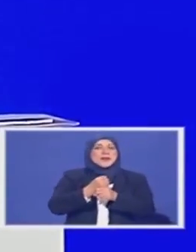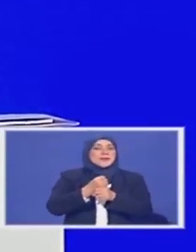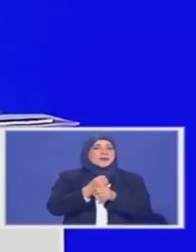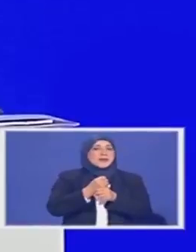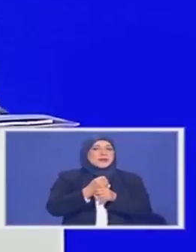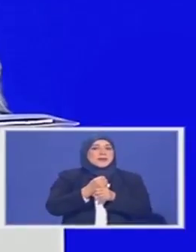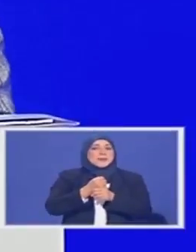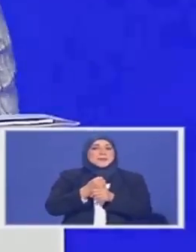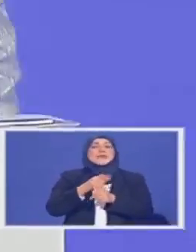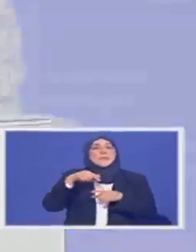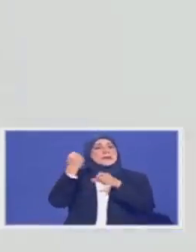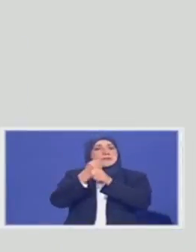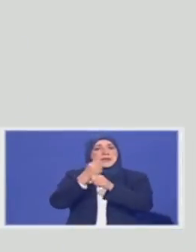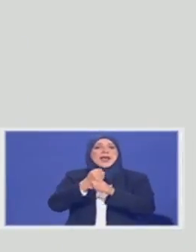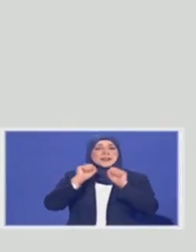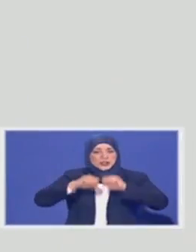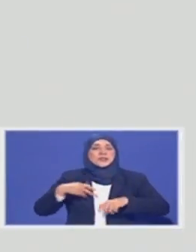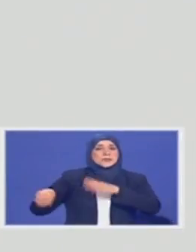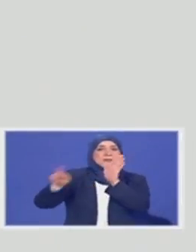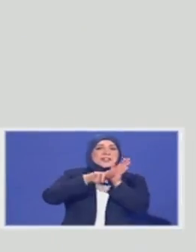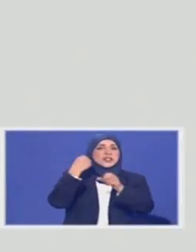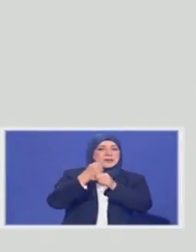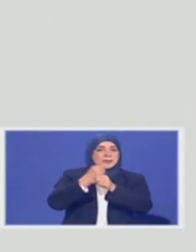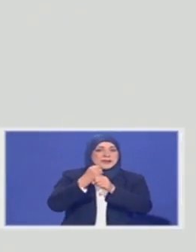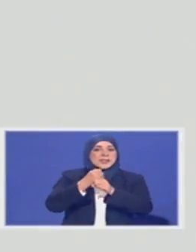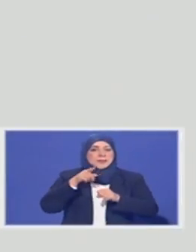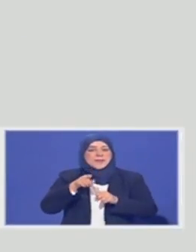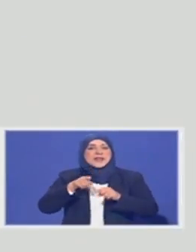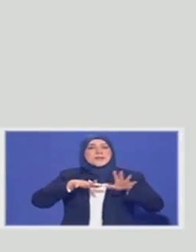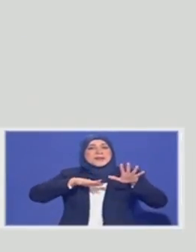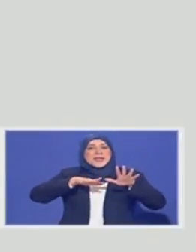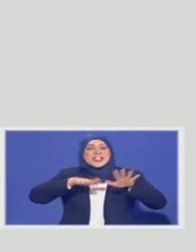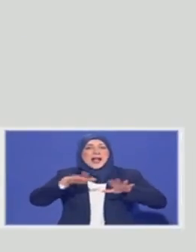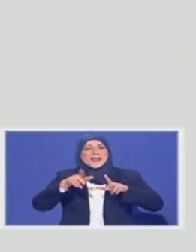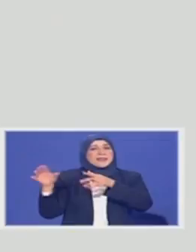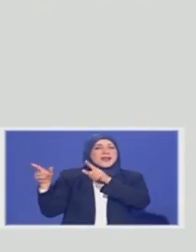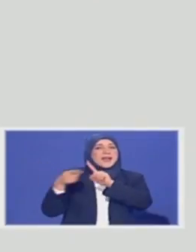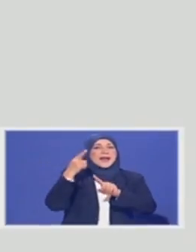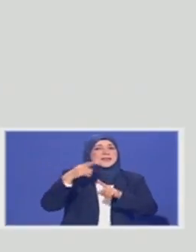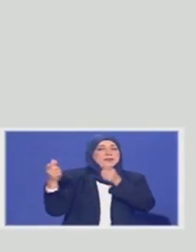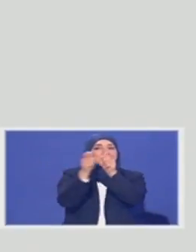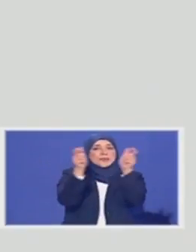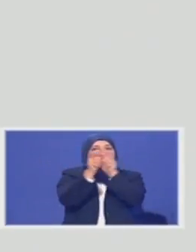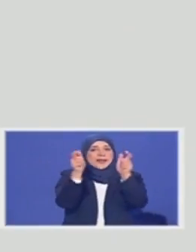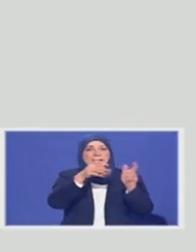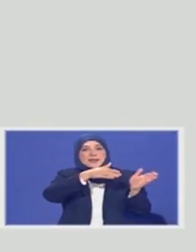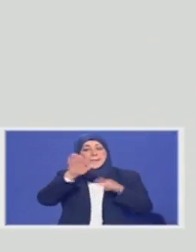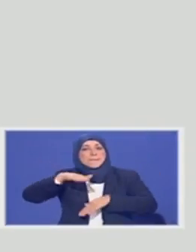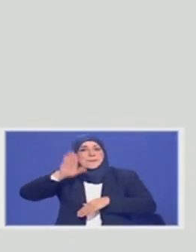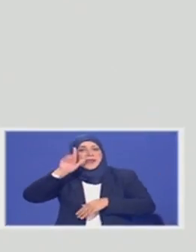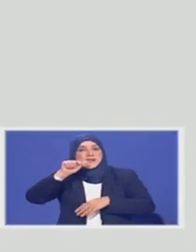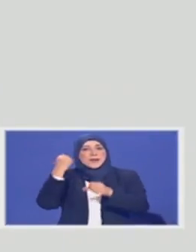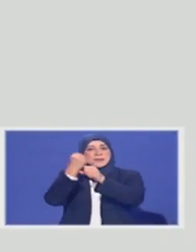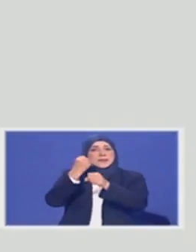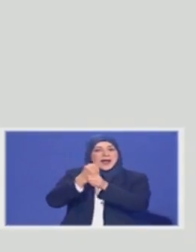معنية بالمسار هذية، هذه المسار الإجرائي بالنسبة للشركات، ولكن بالنسبة للمهن